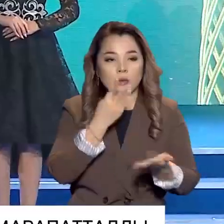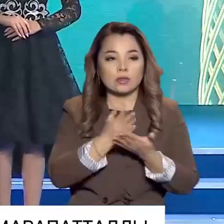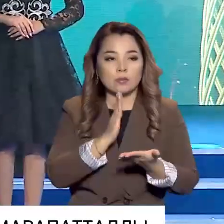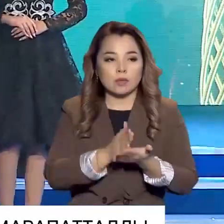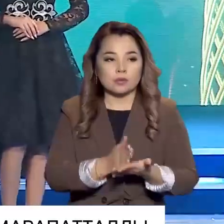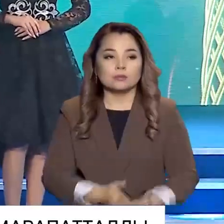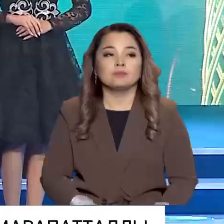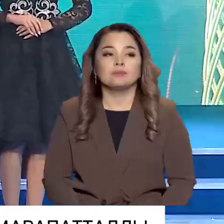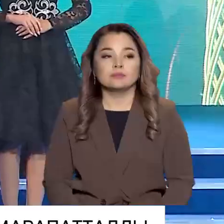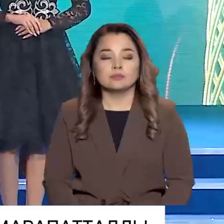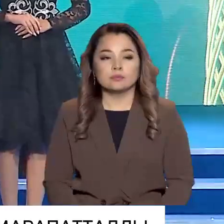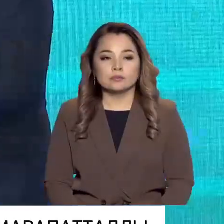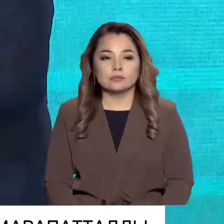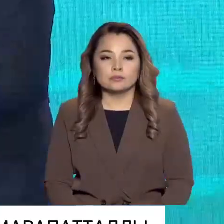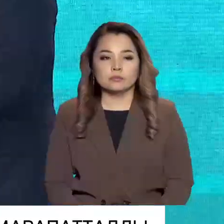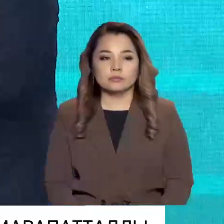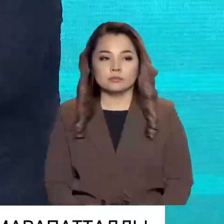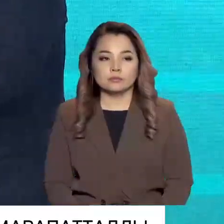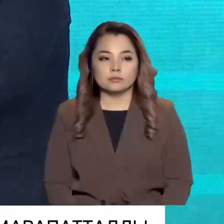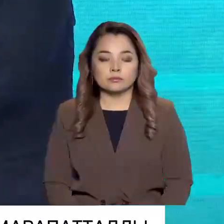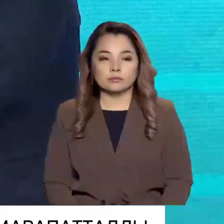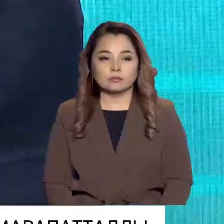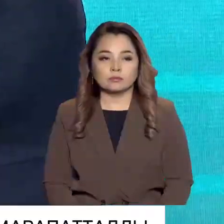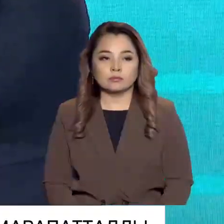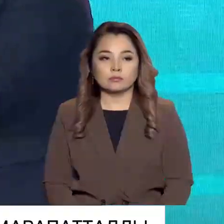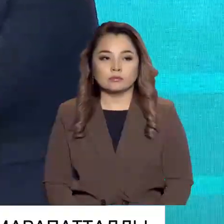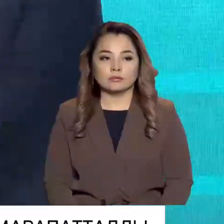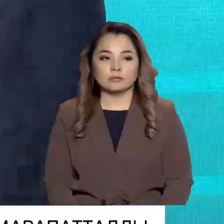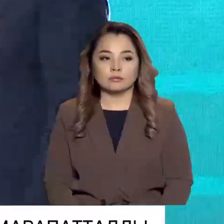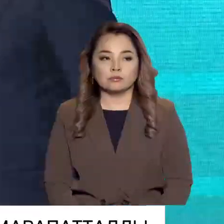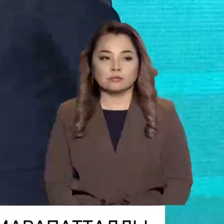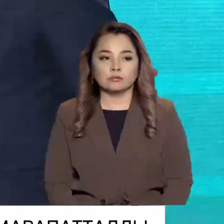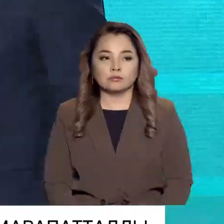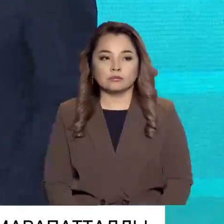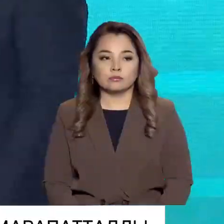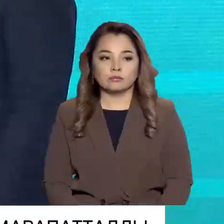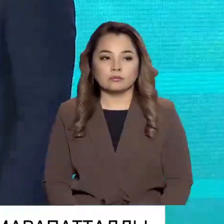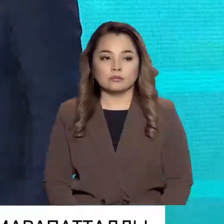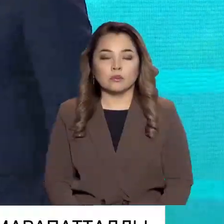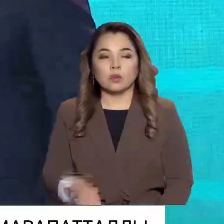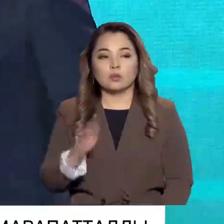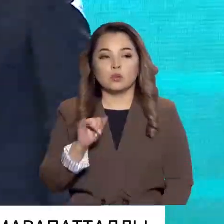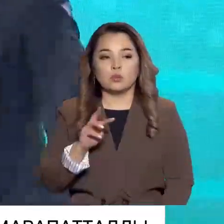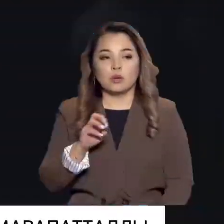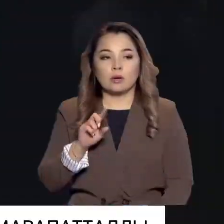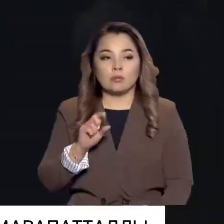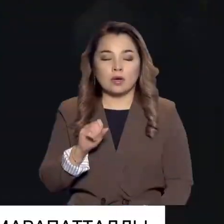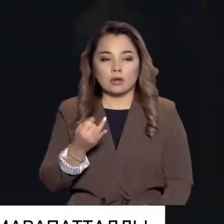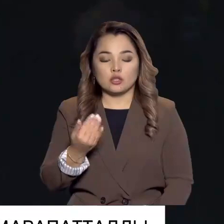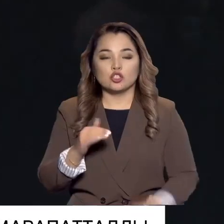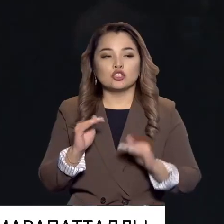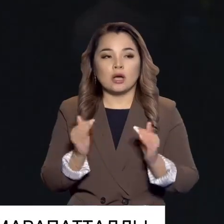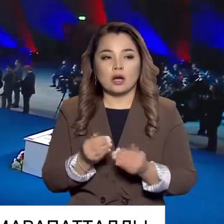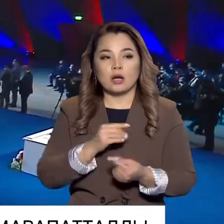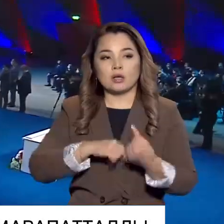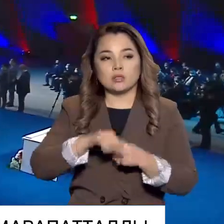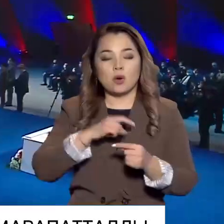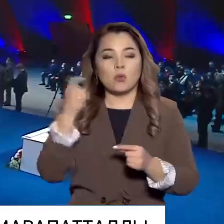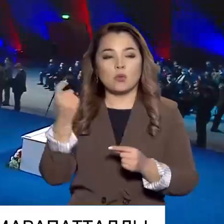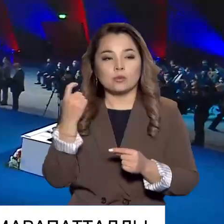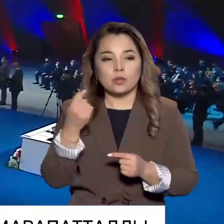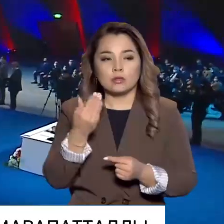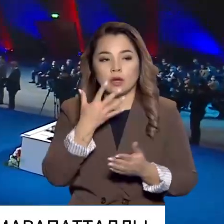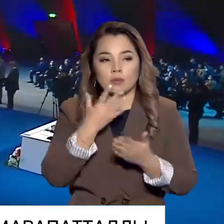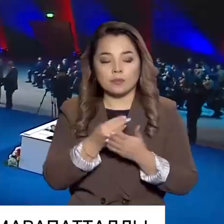Парыз арнайы сыйлығының кезекті иегері Аслан шаруа қожалығы. Жұмабай Жақсылығұлы шағын шаруа қожалығы иесі. Артықшылығы